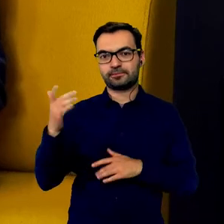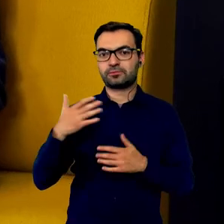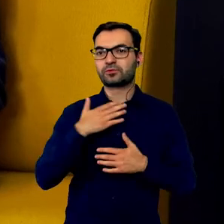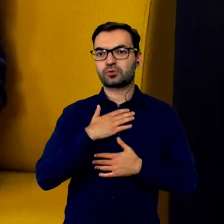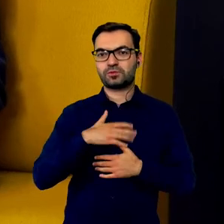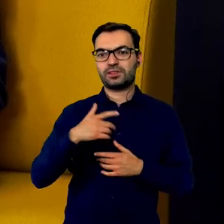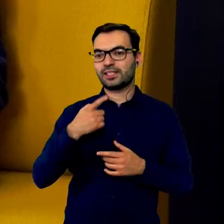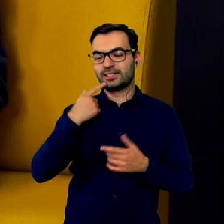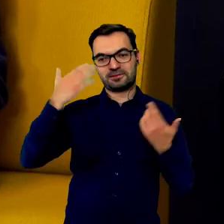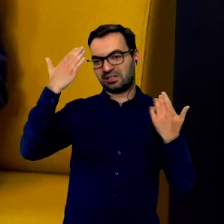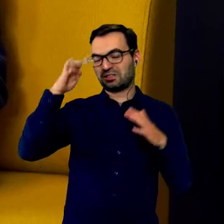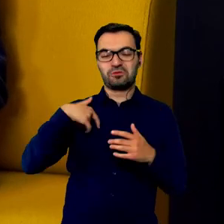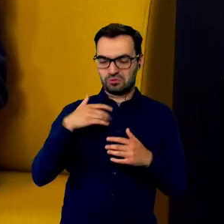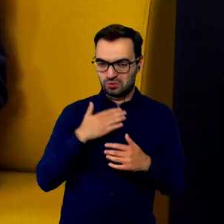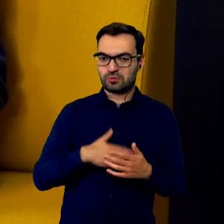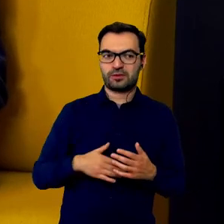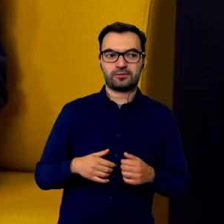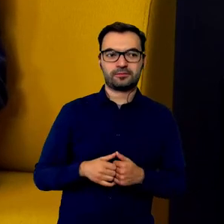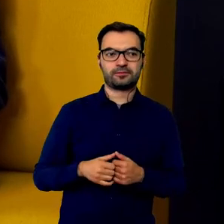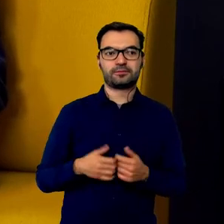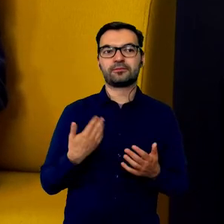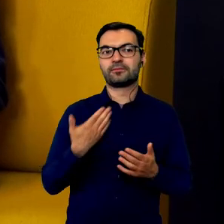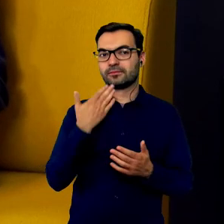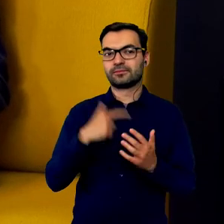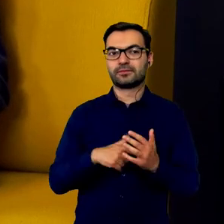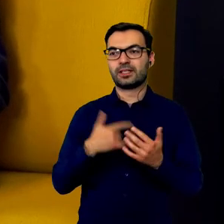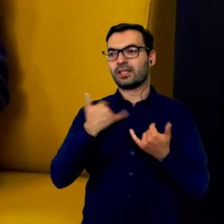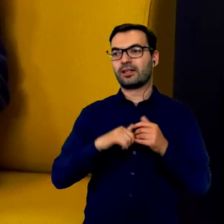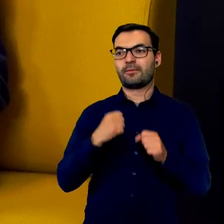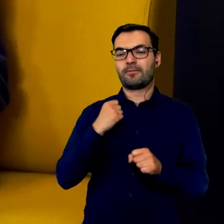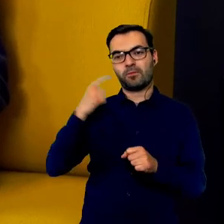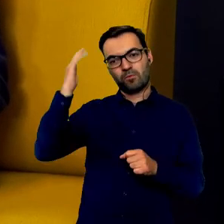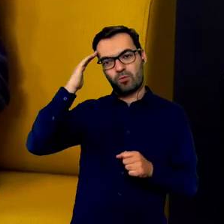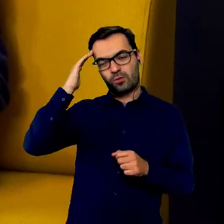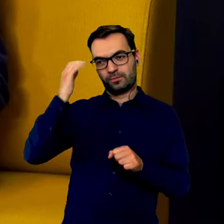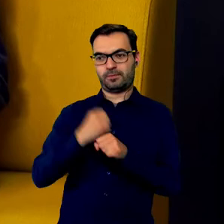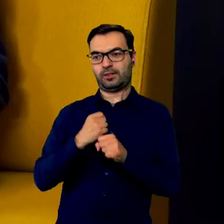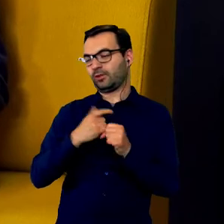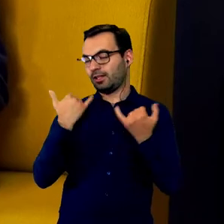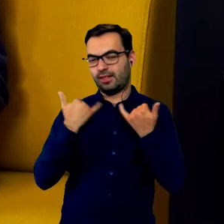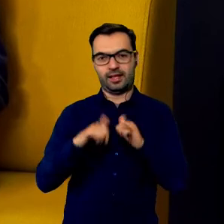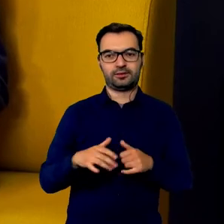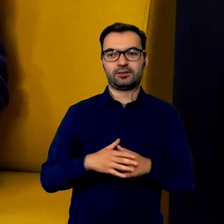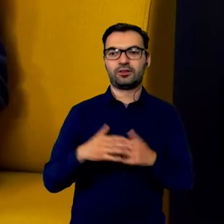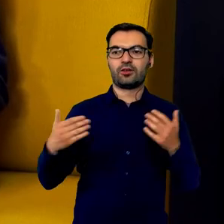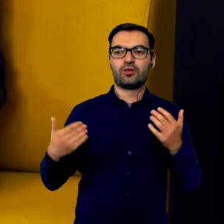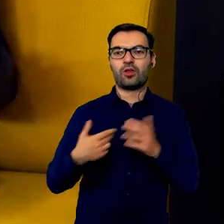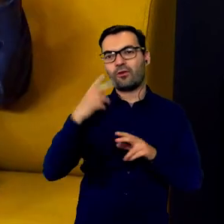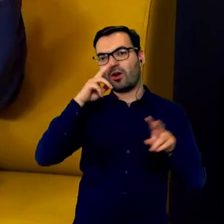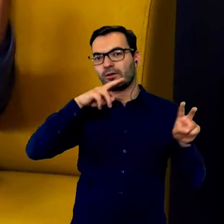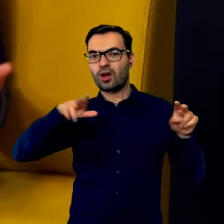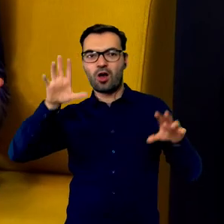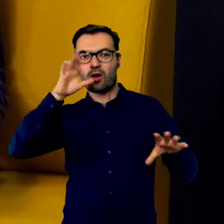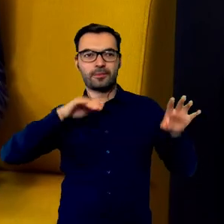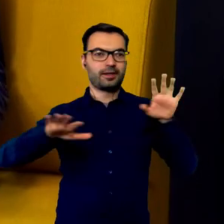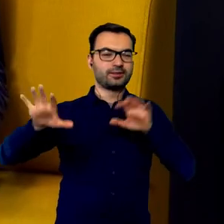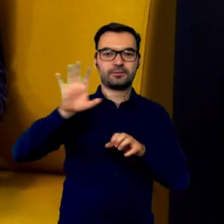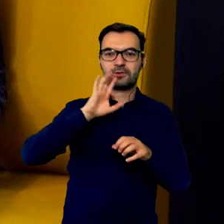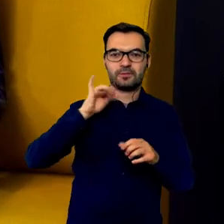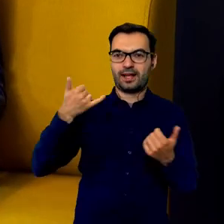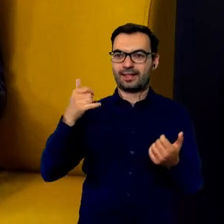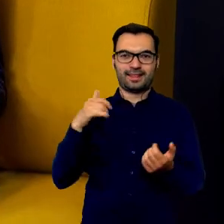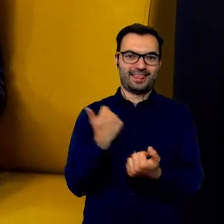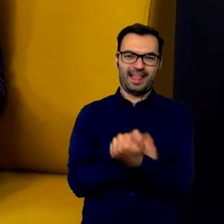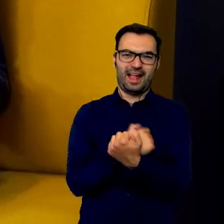nie znać języka, bo wtedy zupełnie inaczej pracuje umysł. Nowe krajobrazy, to jest, człowiek jest jak na